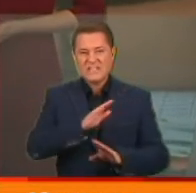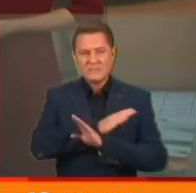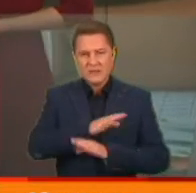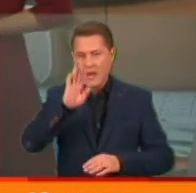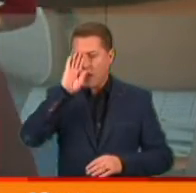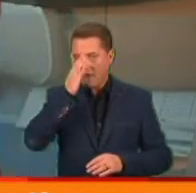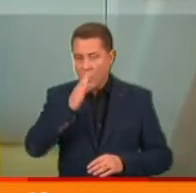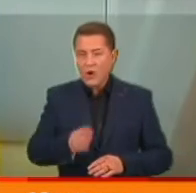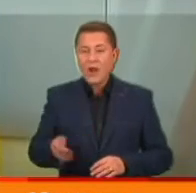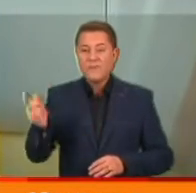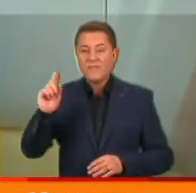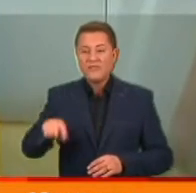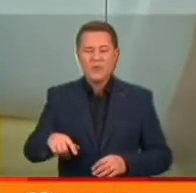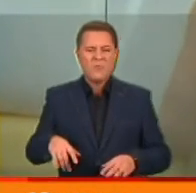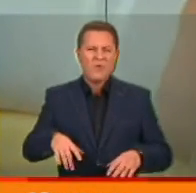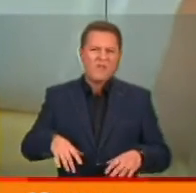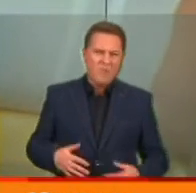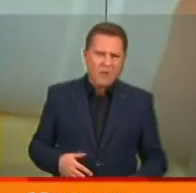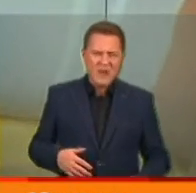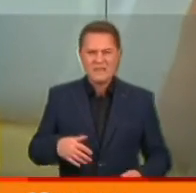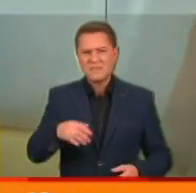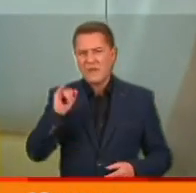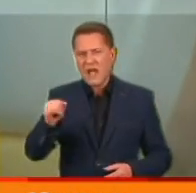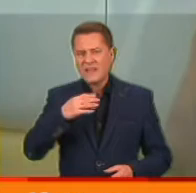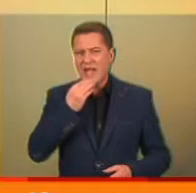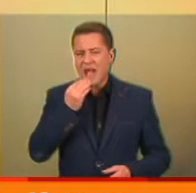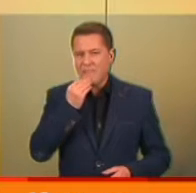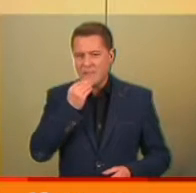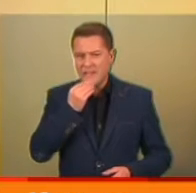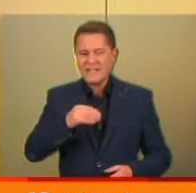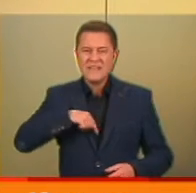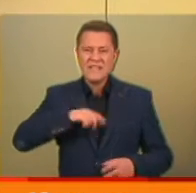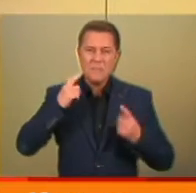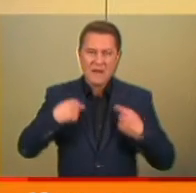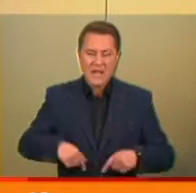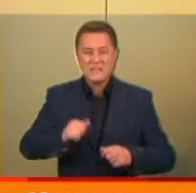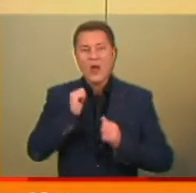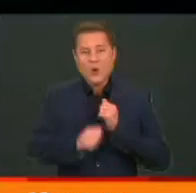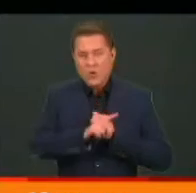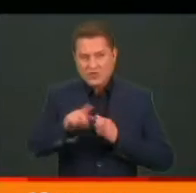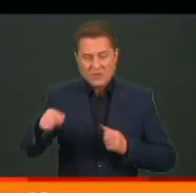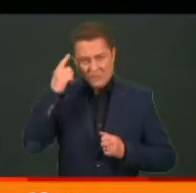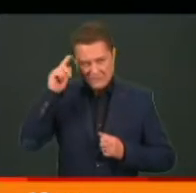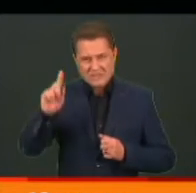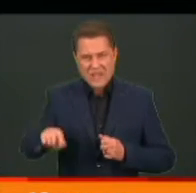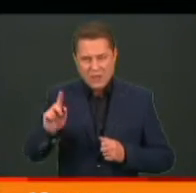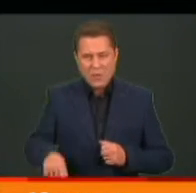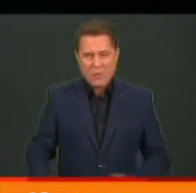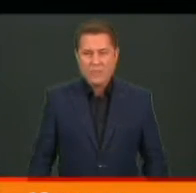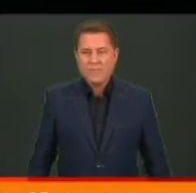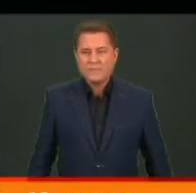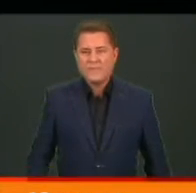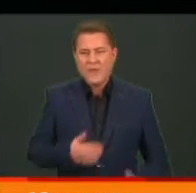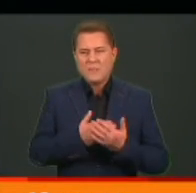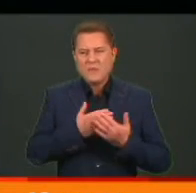ворог. Утома, кволість, поганий апетит, депресія – правда ж, кожному з нас це знайомо. І десь